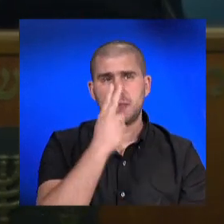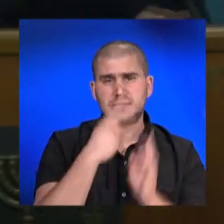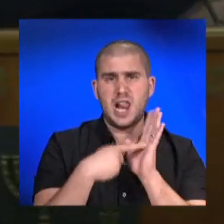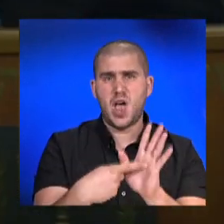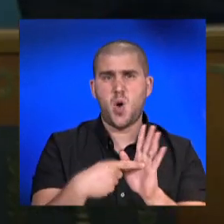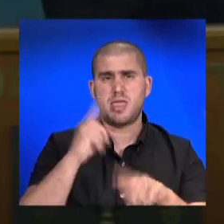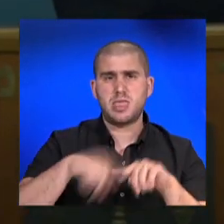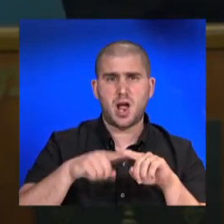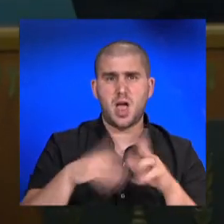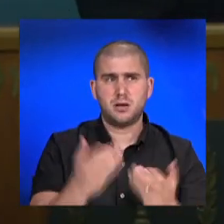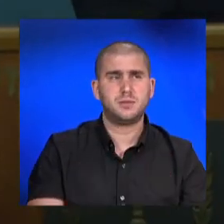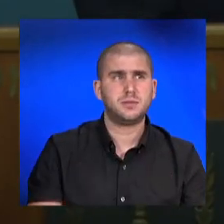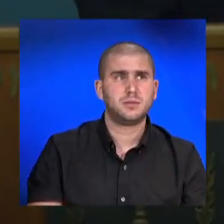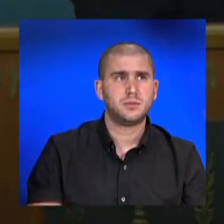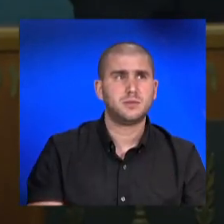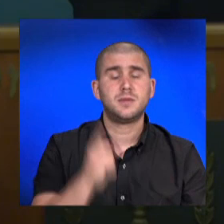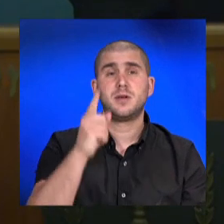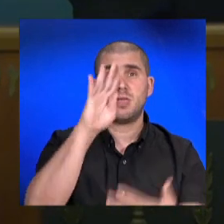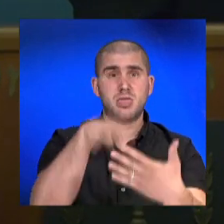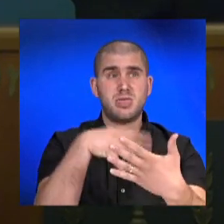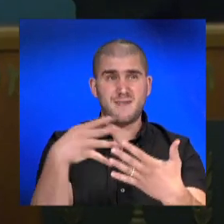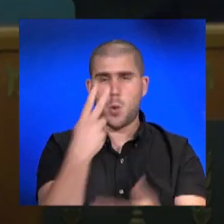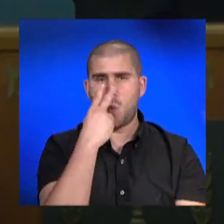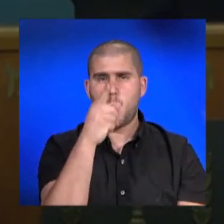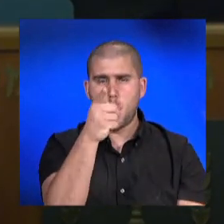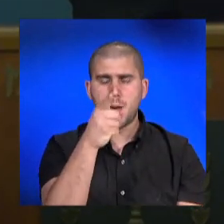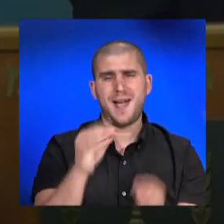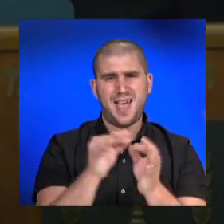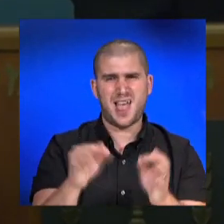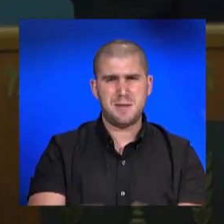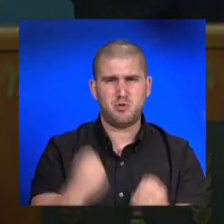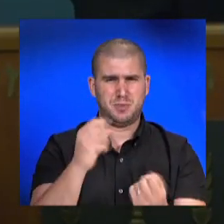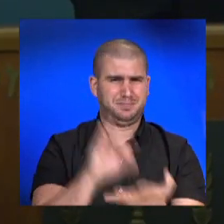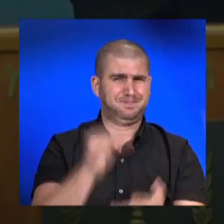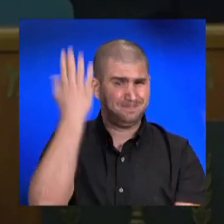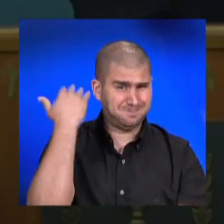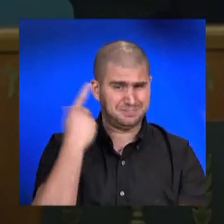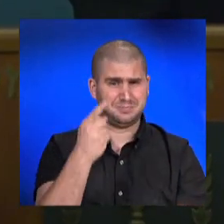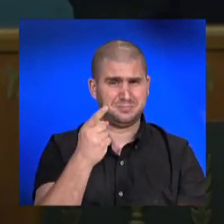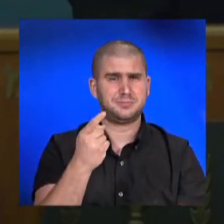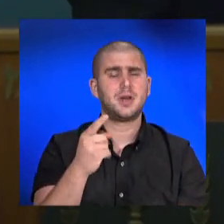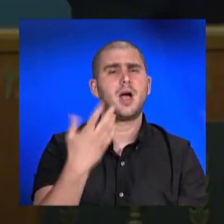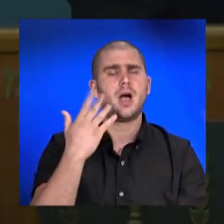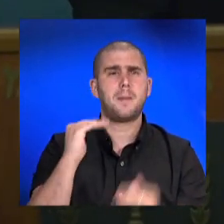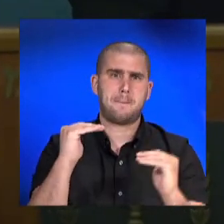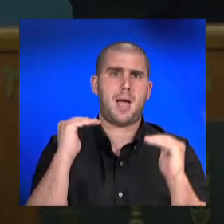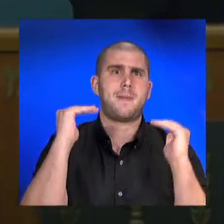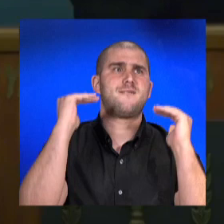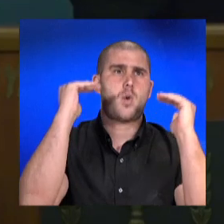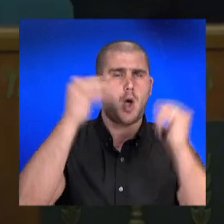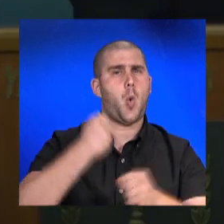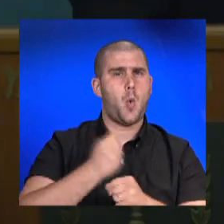על הטבלה הזאת. אתם רואים שבתחילת המשבר אנחנו ברמה גבוהה, יורדים